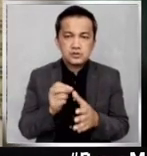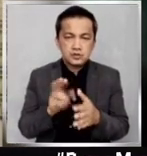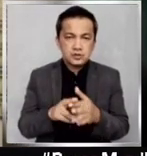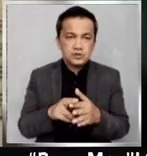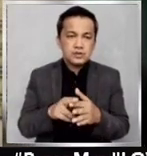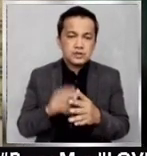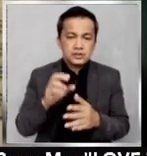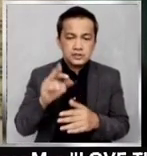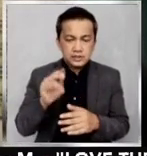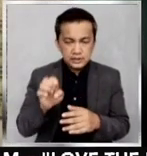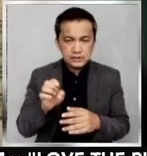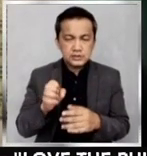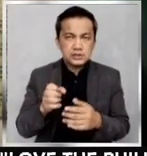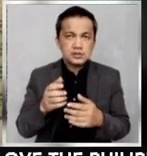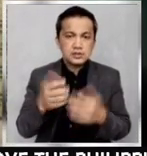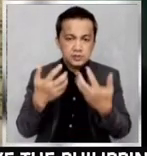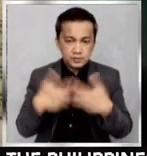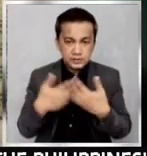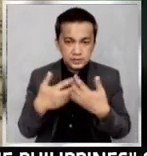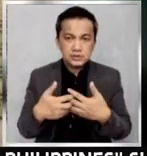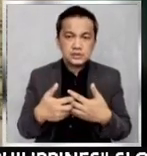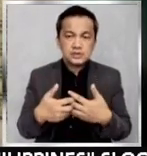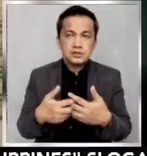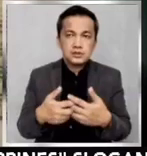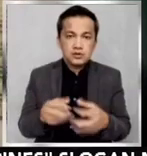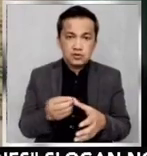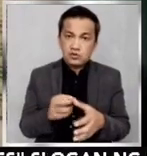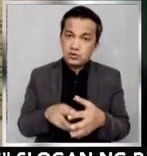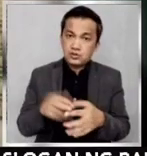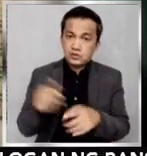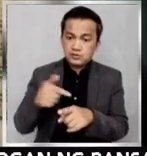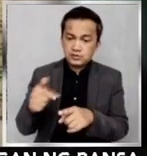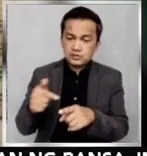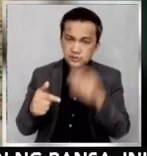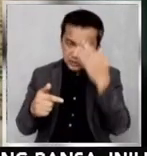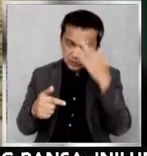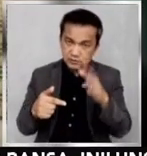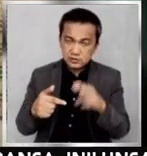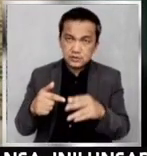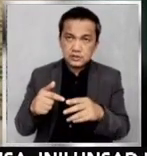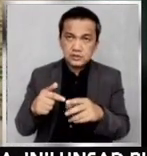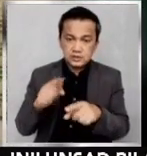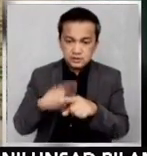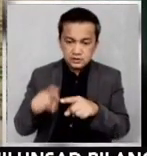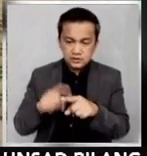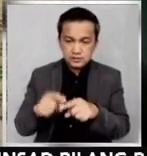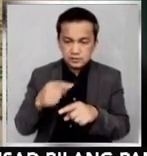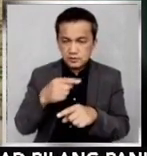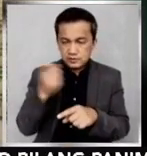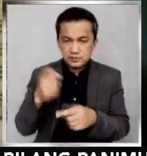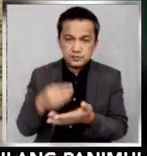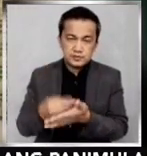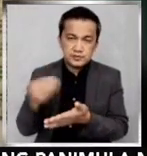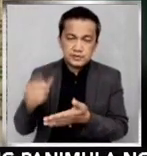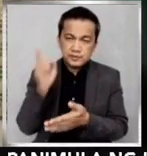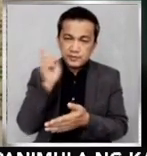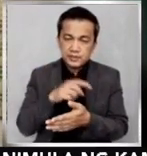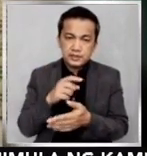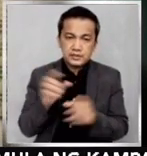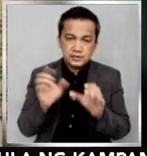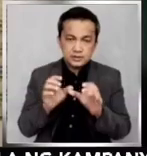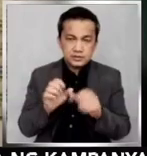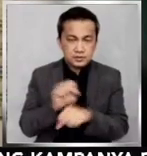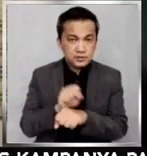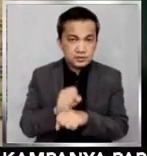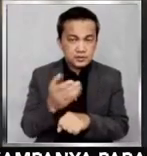heavy equipment or nagwe-welding ka, hindi mo alam yung voltage just because bumili ka ng peke pa sa makapagtrabaho ka lang, nasunog